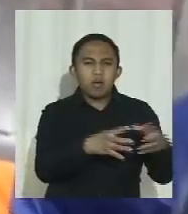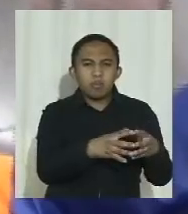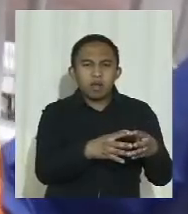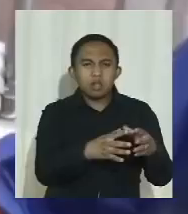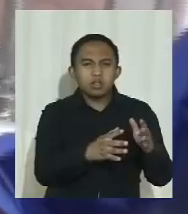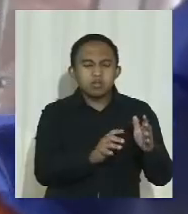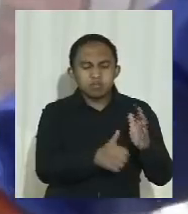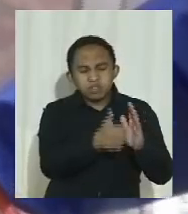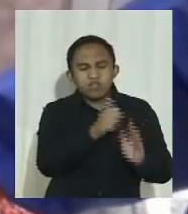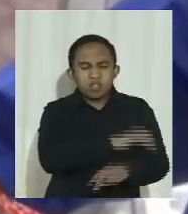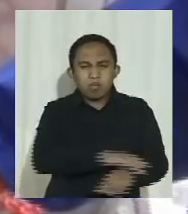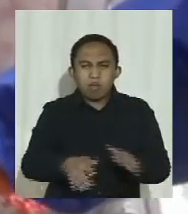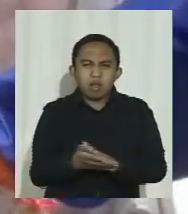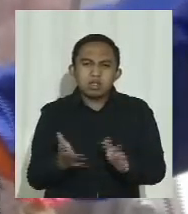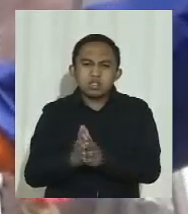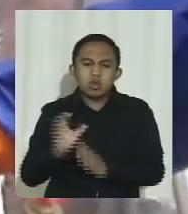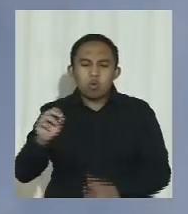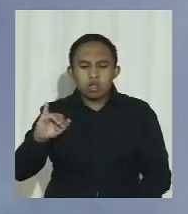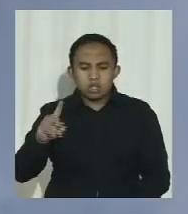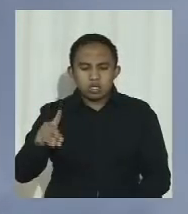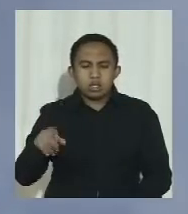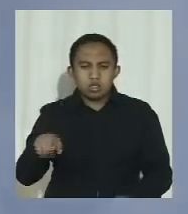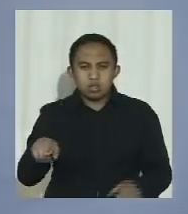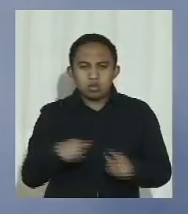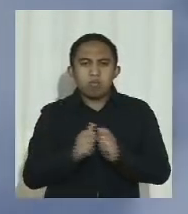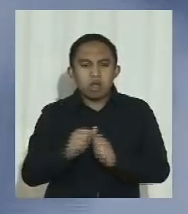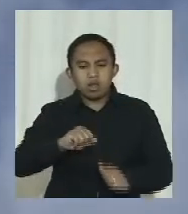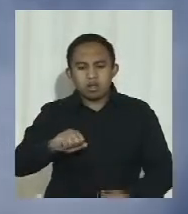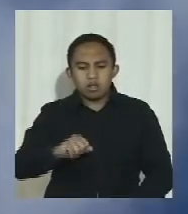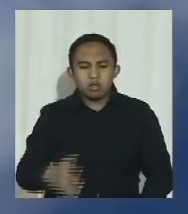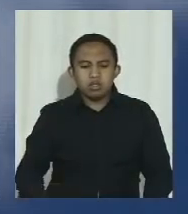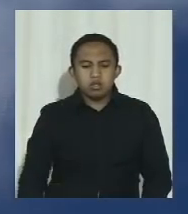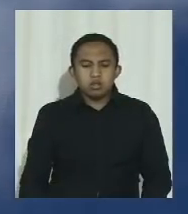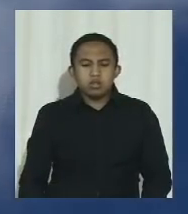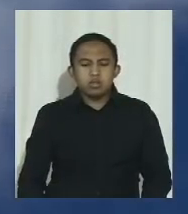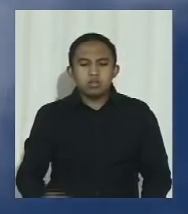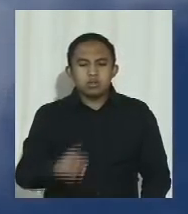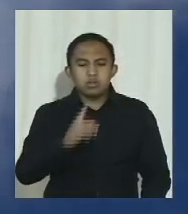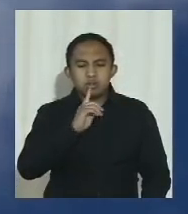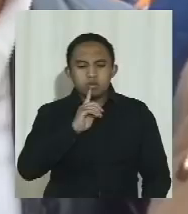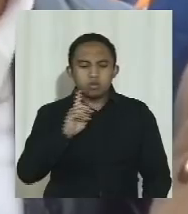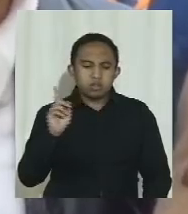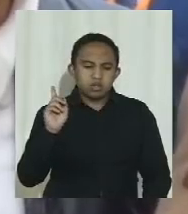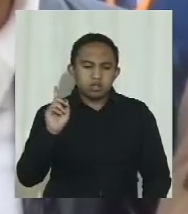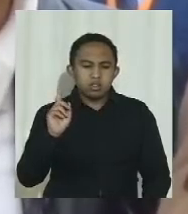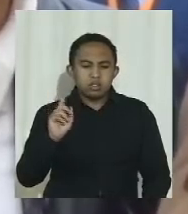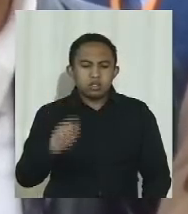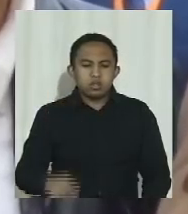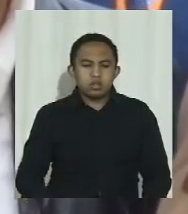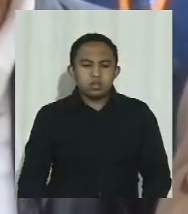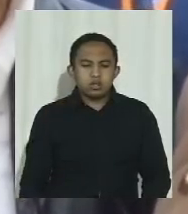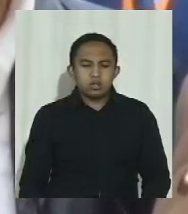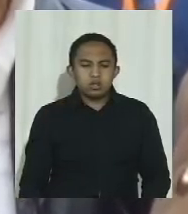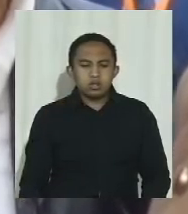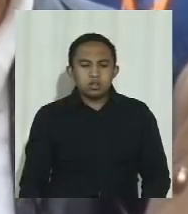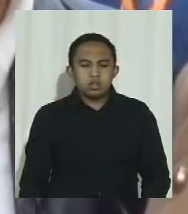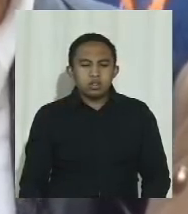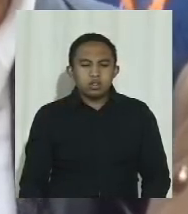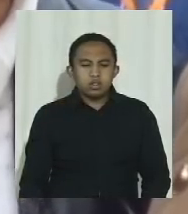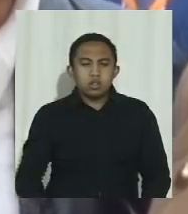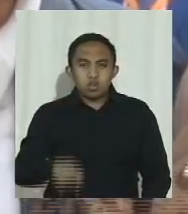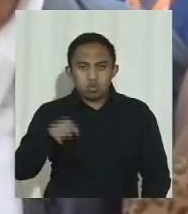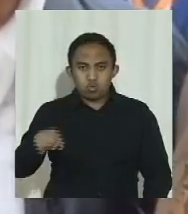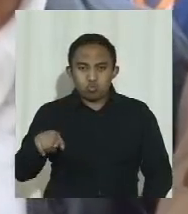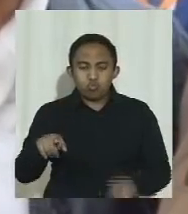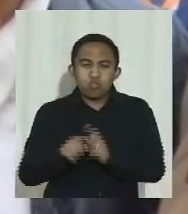ministeran'ny fahasalamana. Fitaovana fandoroana fanapotehana fahapotia dia manokana satria tsy mamoaka